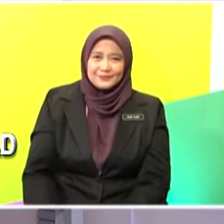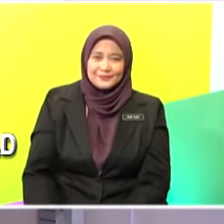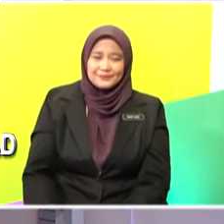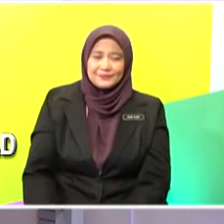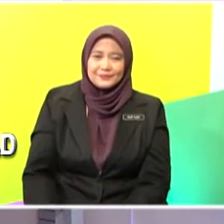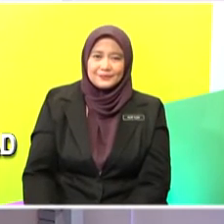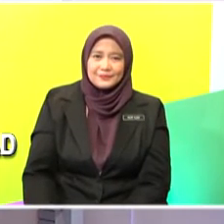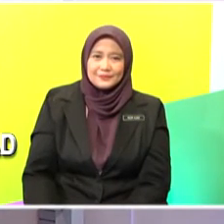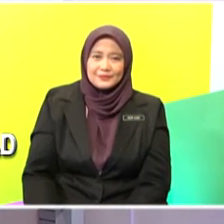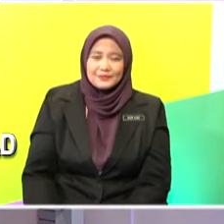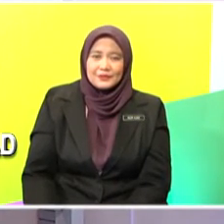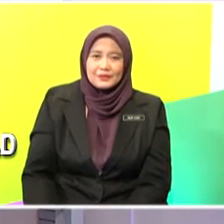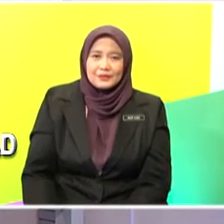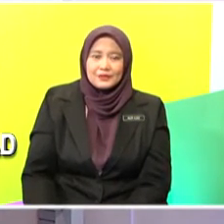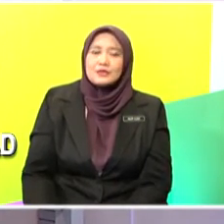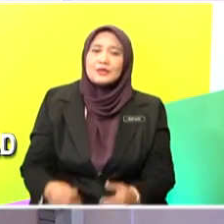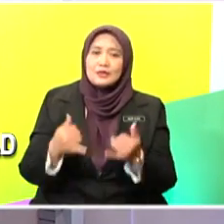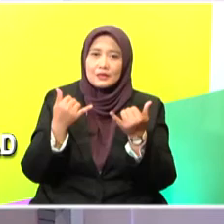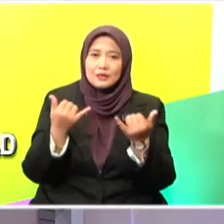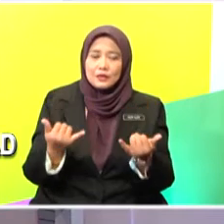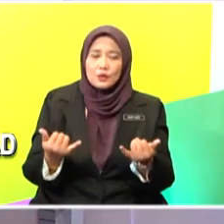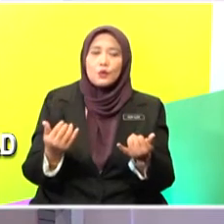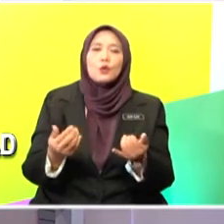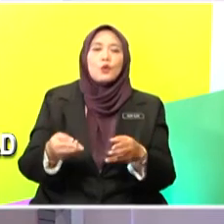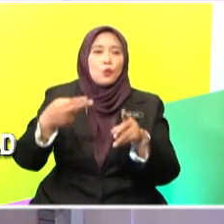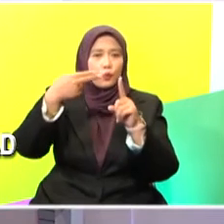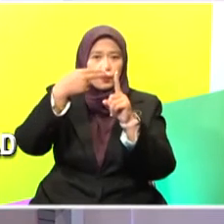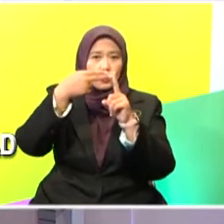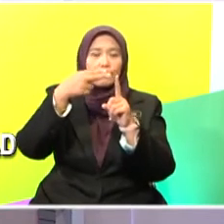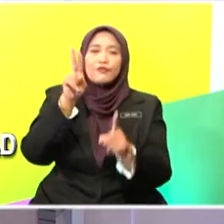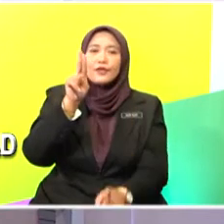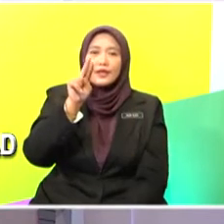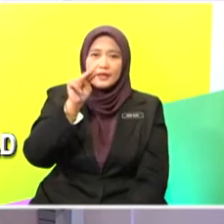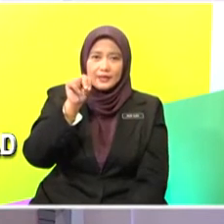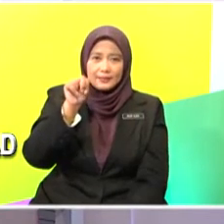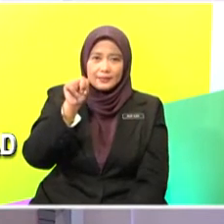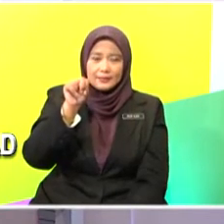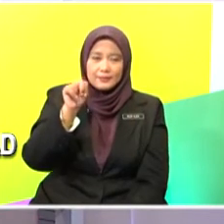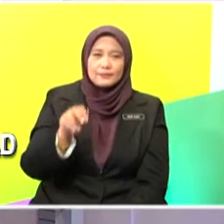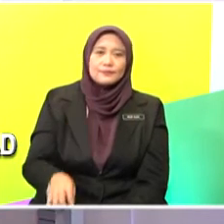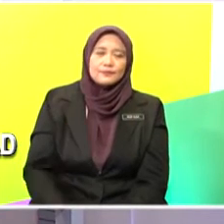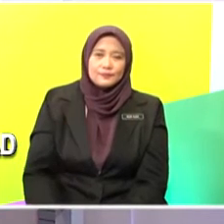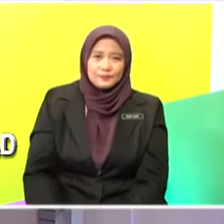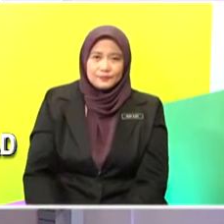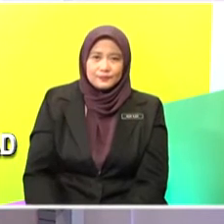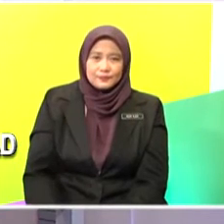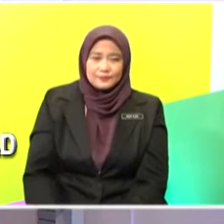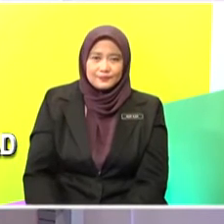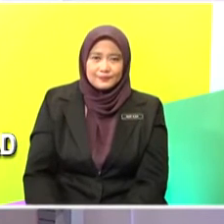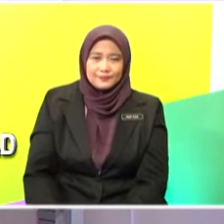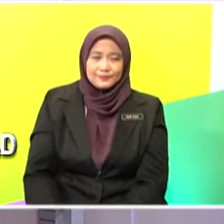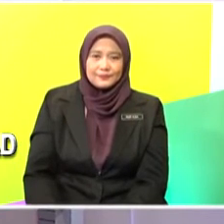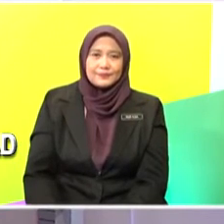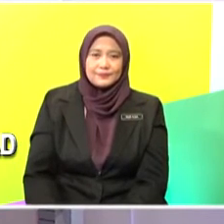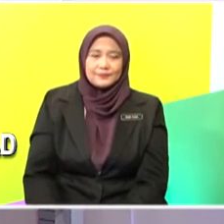Okey, next huruf N. N. Okey. Kita buat tiang dari atas ke bawah supaya lebih